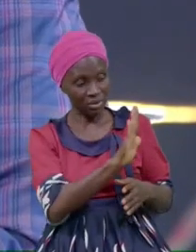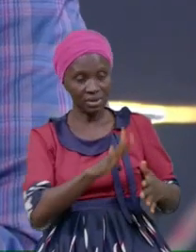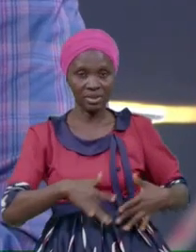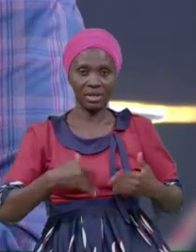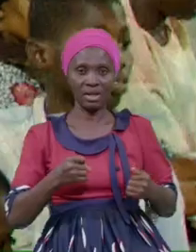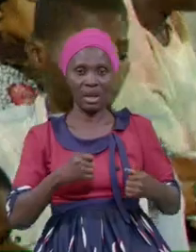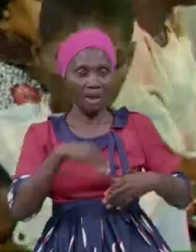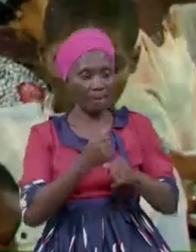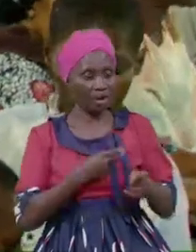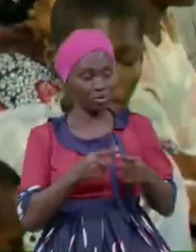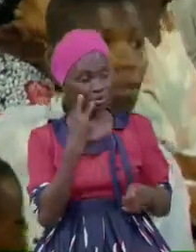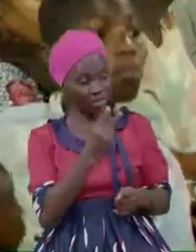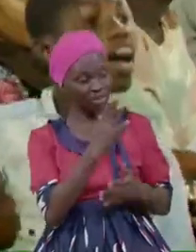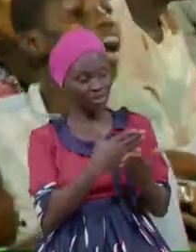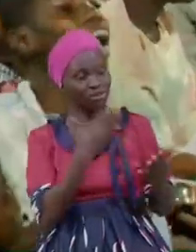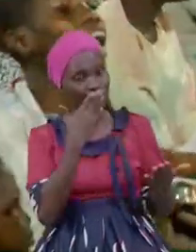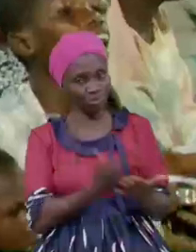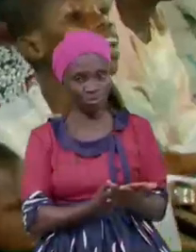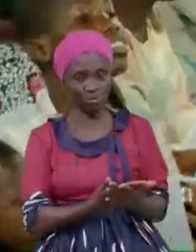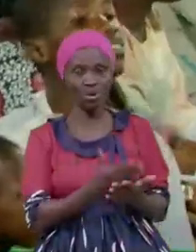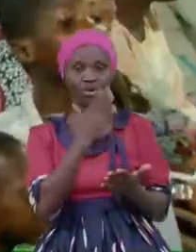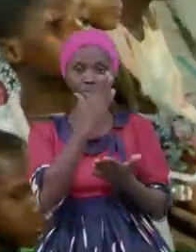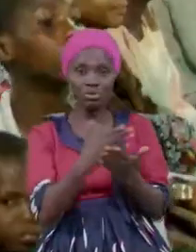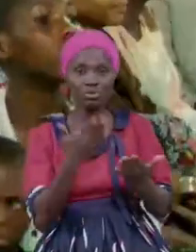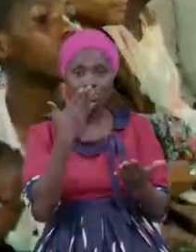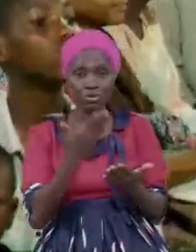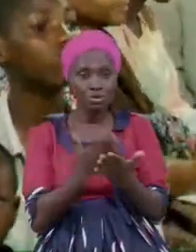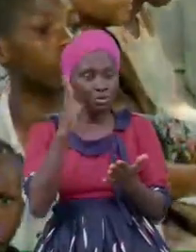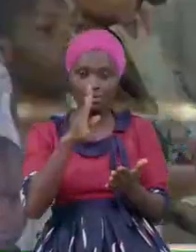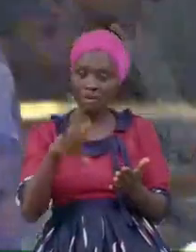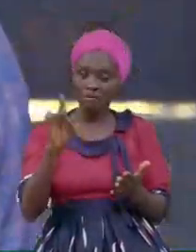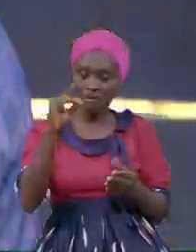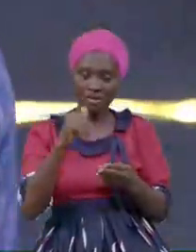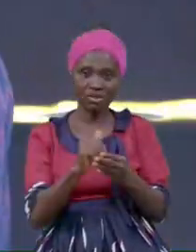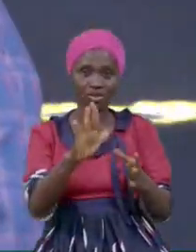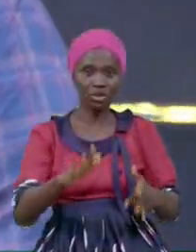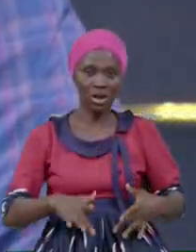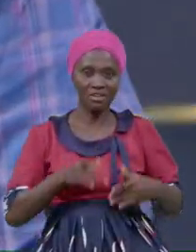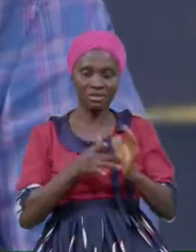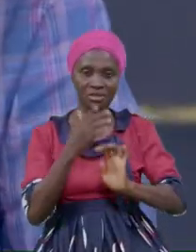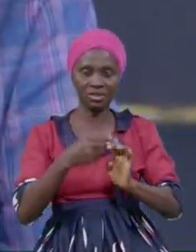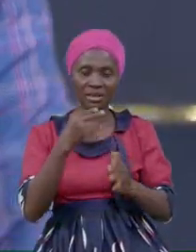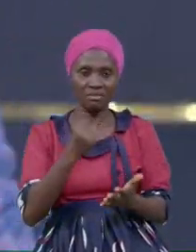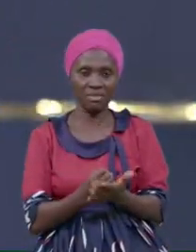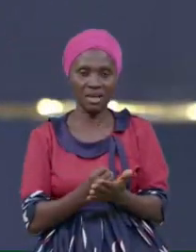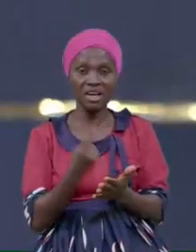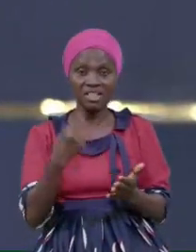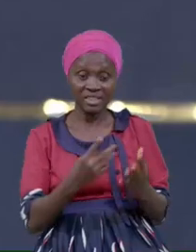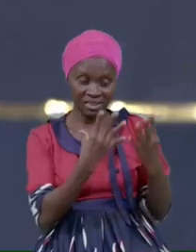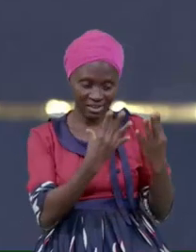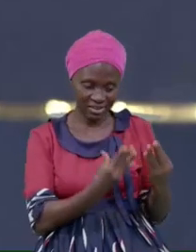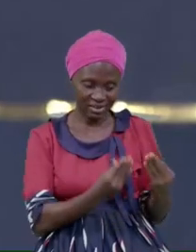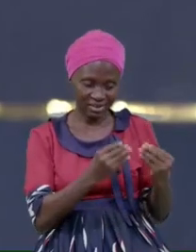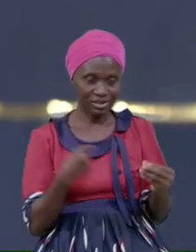bon, nous verrons ça dans ta vie. La gentillesse sera visible dans ta vie.